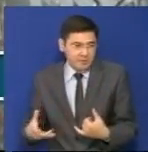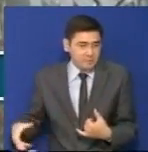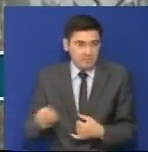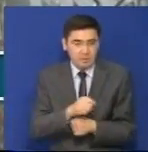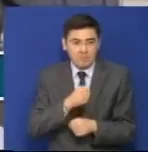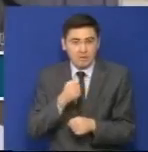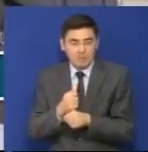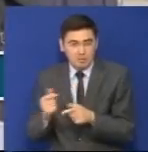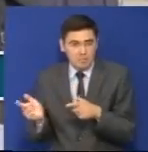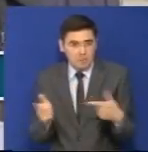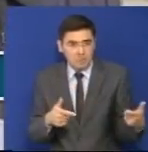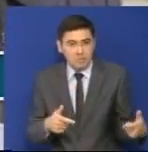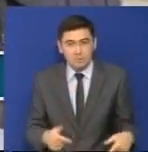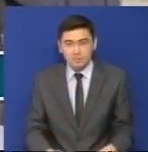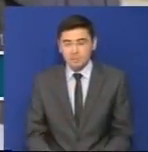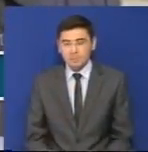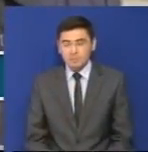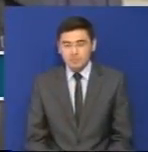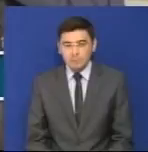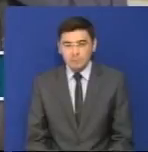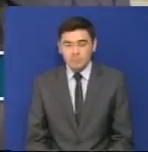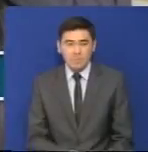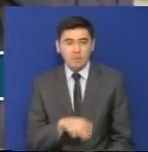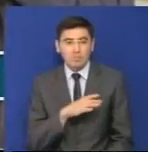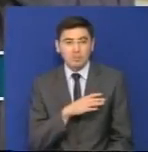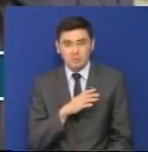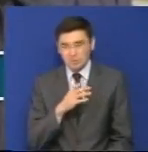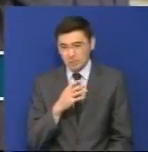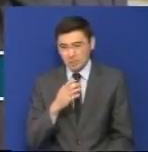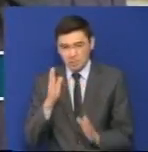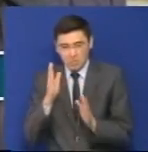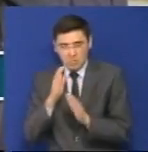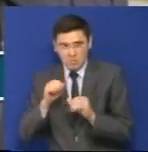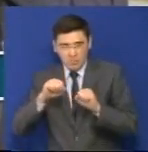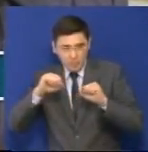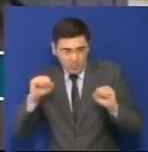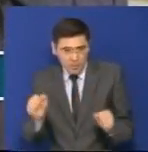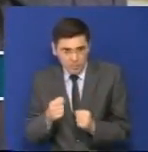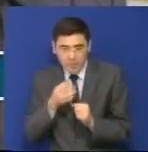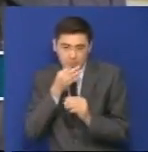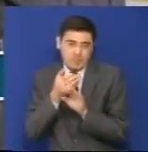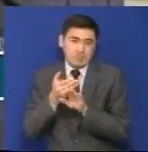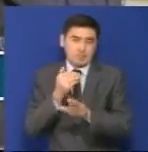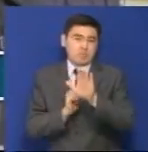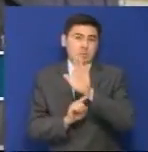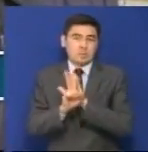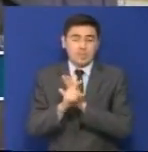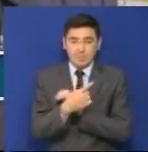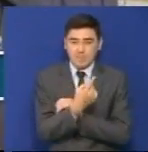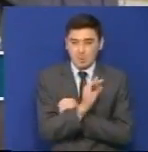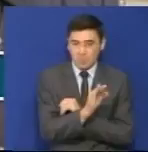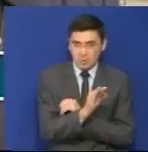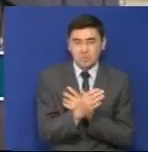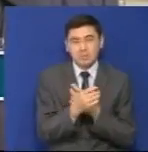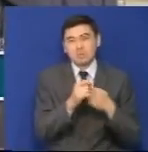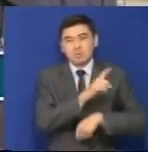сақадай сай дайын. Была такая ситуация, что температурный. Күннің күрт суытуына байланысты жылу мерзімінен бұрын берілді. 1 қазаннан бастап